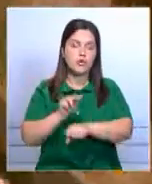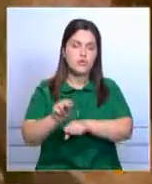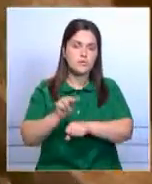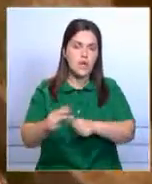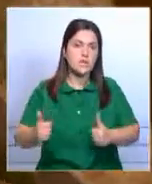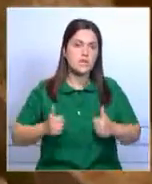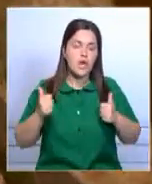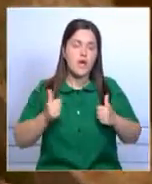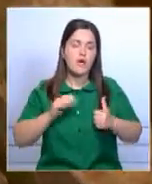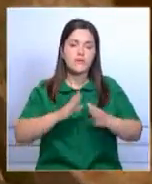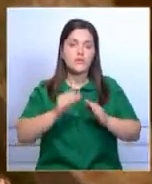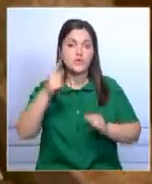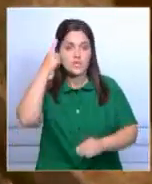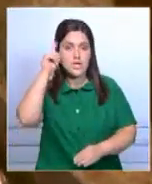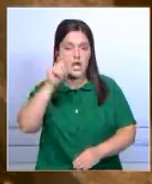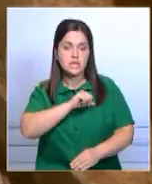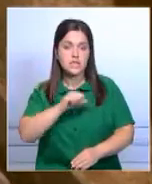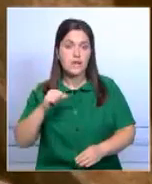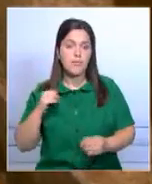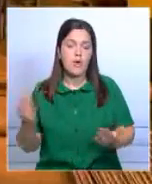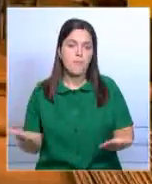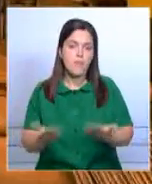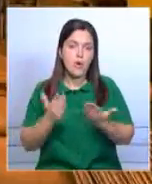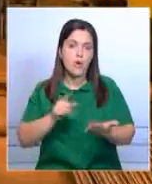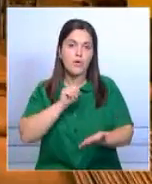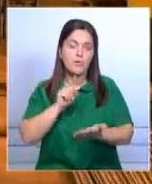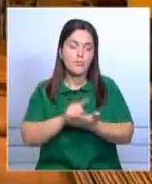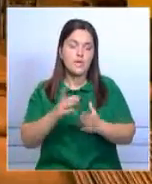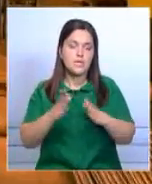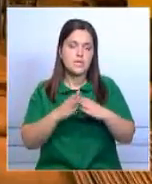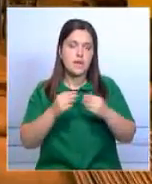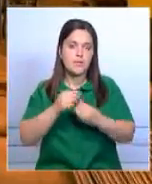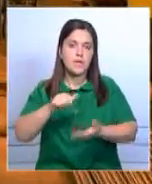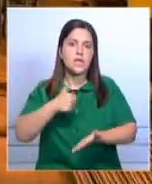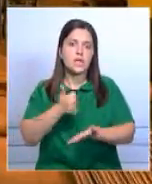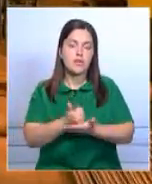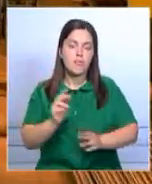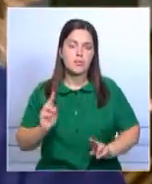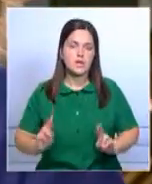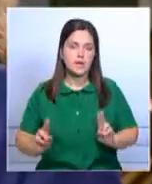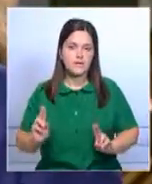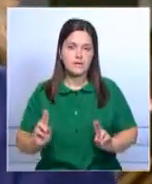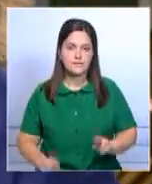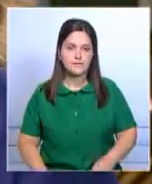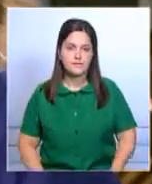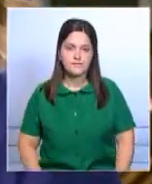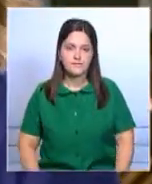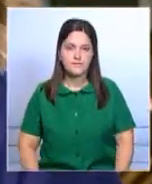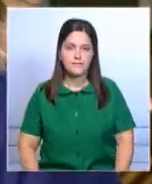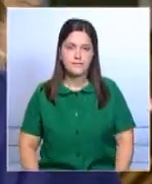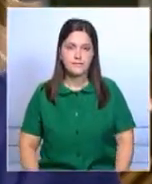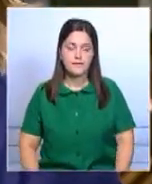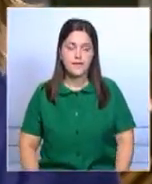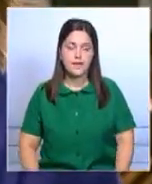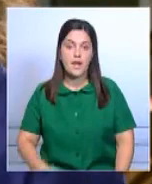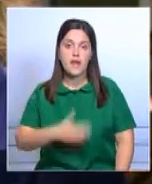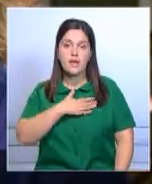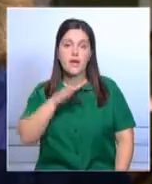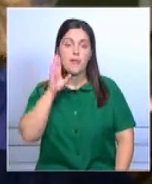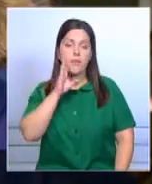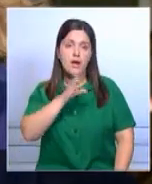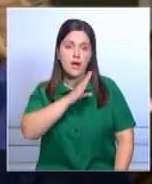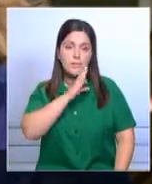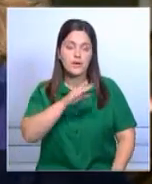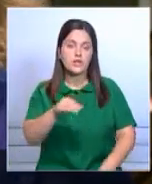что знает сама. Но и без поддержки никак. Это в семье один из главных принципов. Я как мать и жена прекрасно